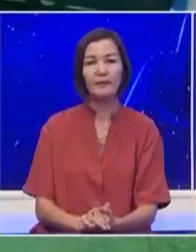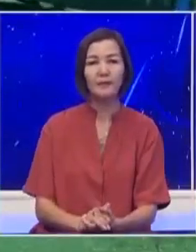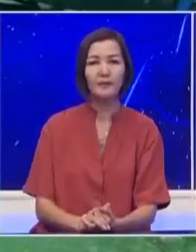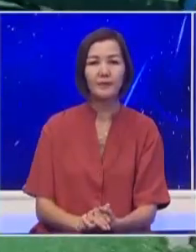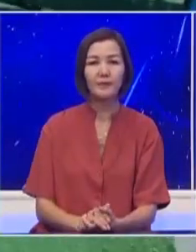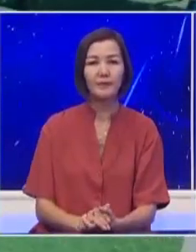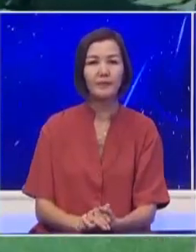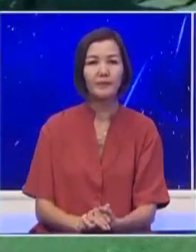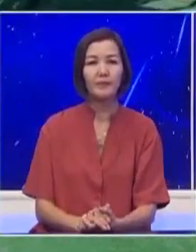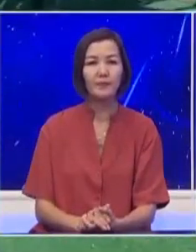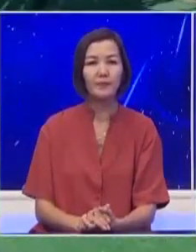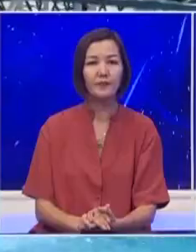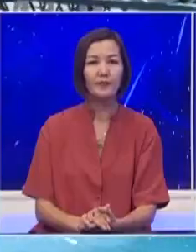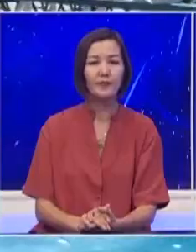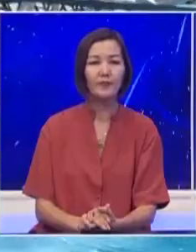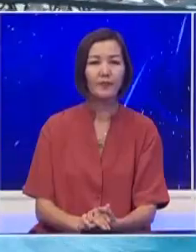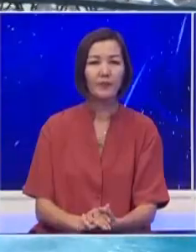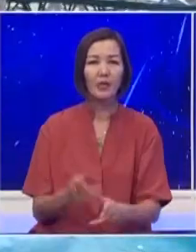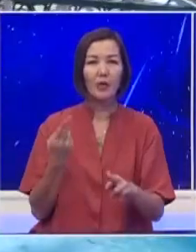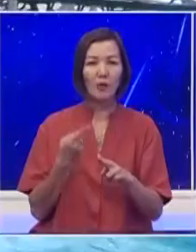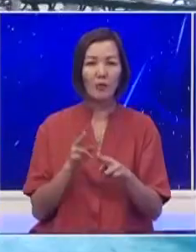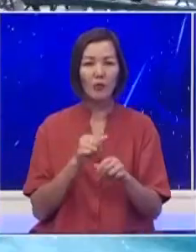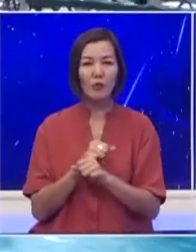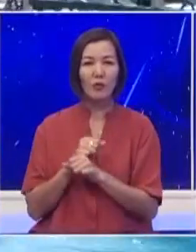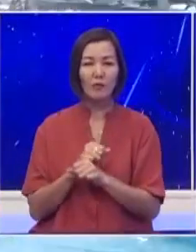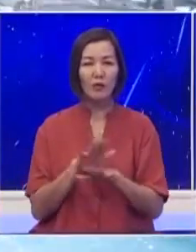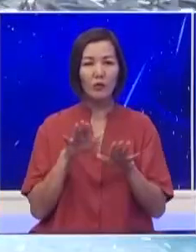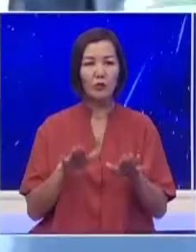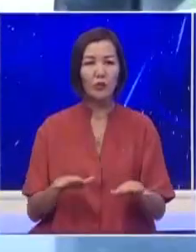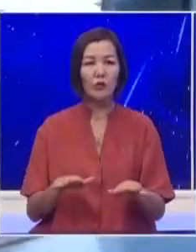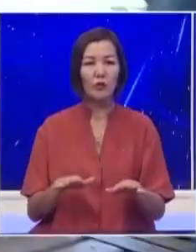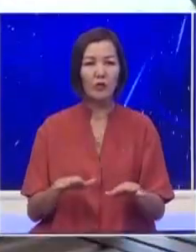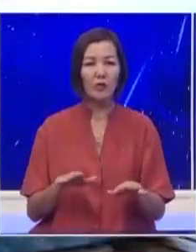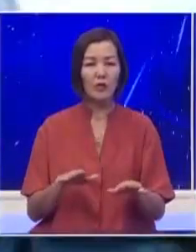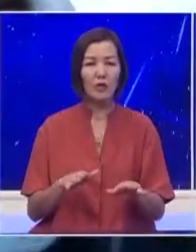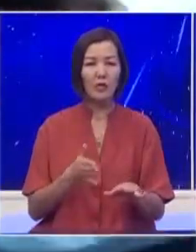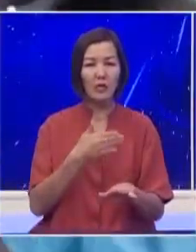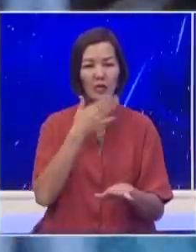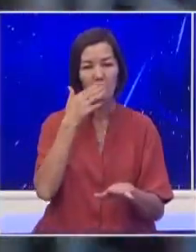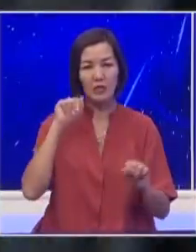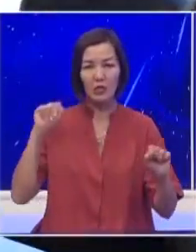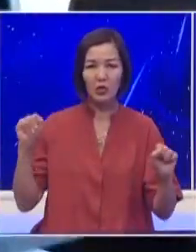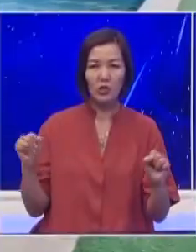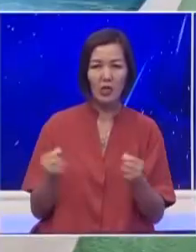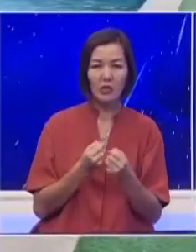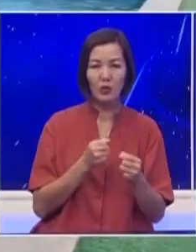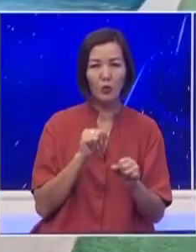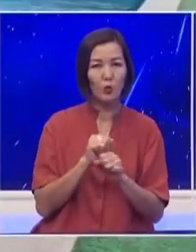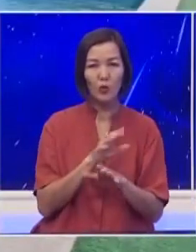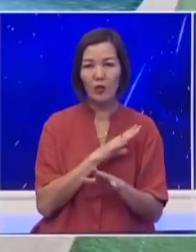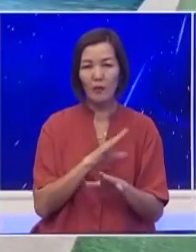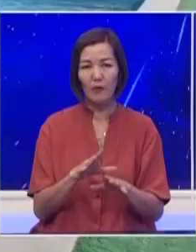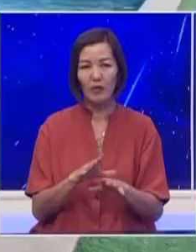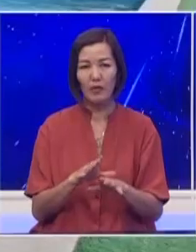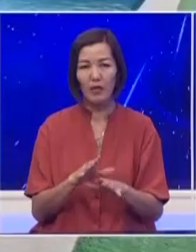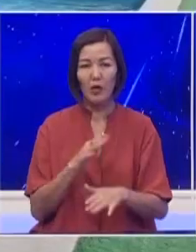Өзіміздің клиенттерімізге арналған. Бұл демалыс орнының тағы бір ерекшелігі қысы жазы үздіксіз жұмыс істеуінде. Шомылу маусымы аяқталса да,